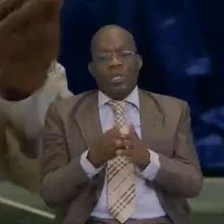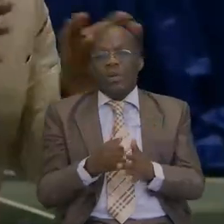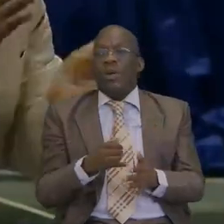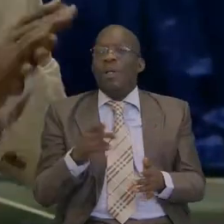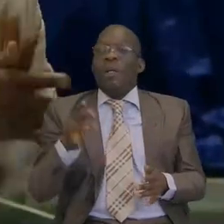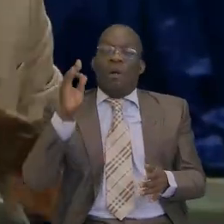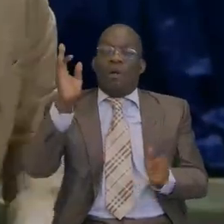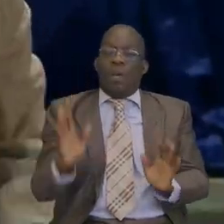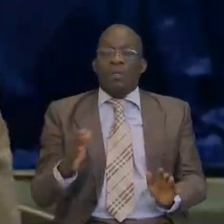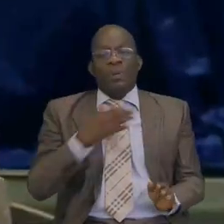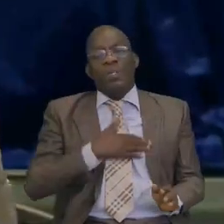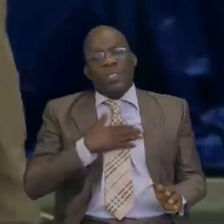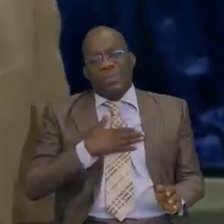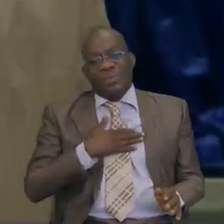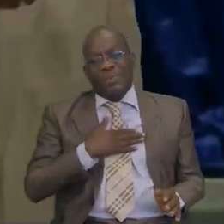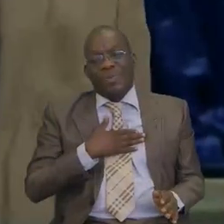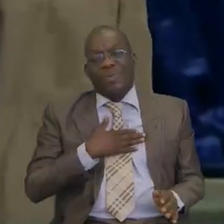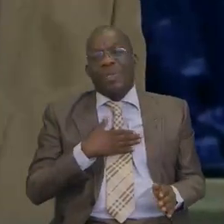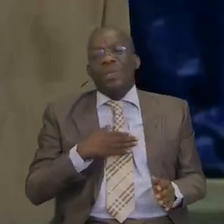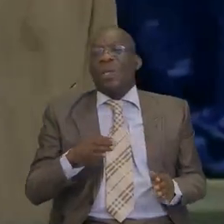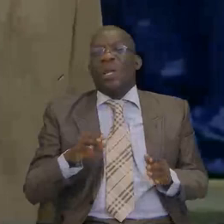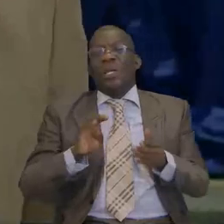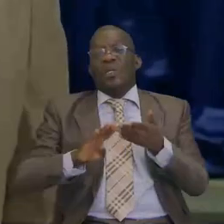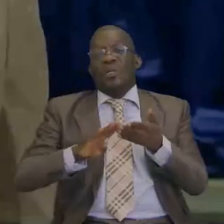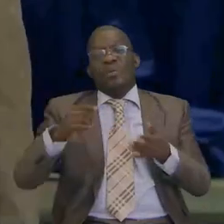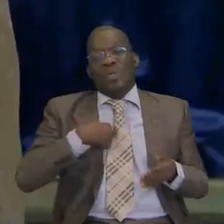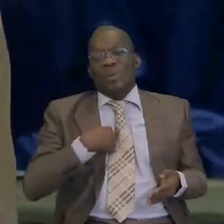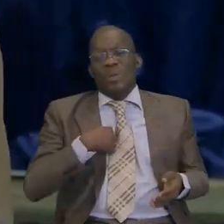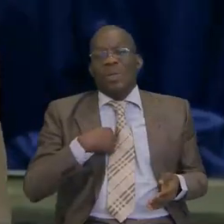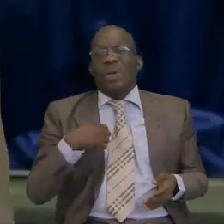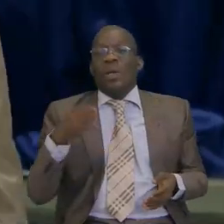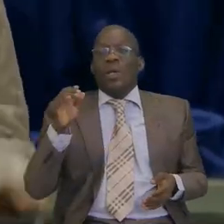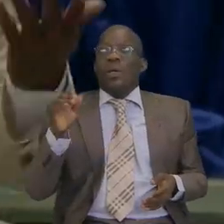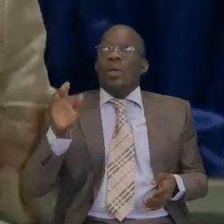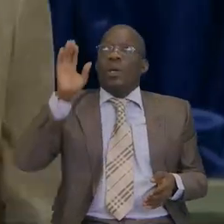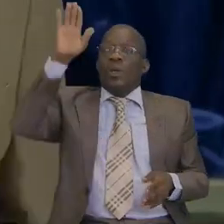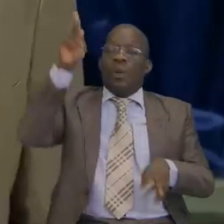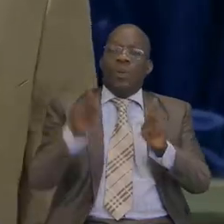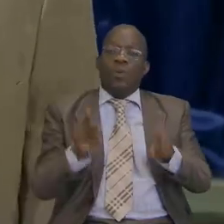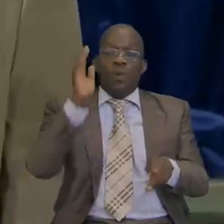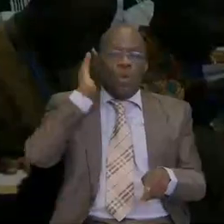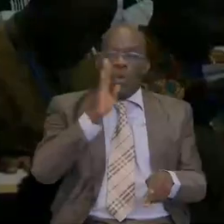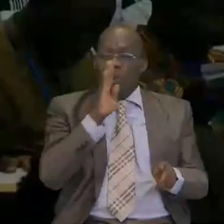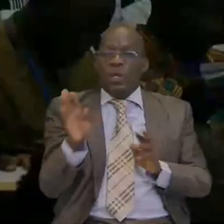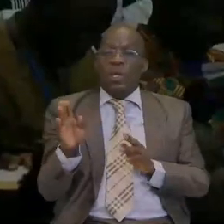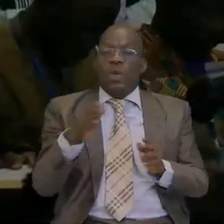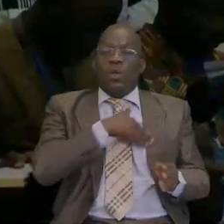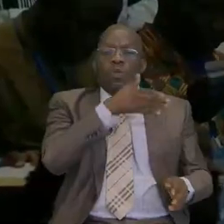plaît, excusez-moi, hein, je ne peux pas le faire. Le peuple sera plein d'ardeur au jour de ta puissance.